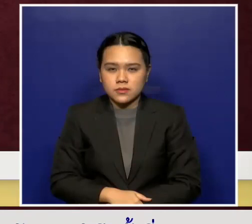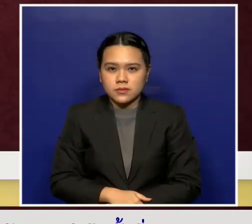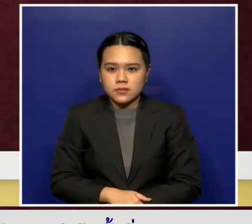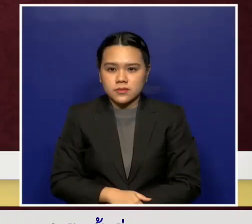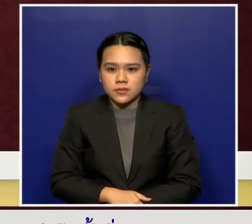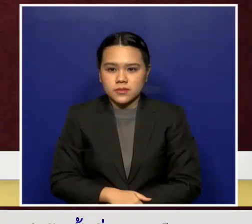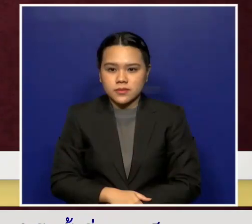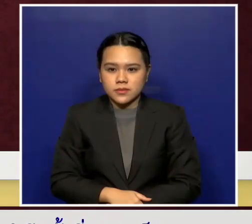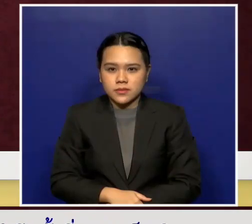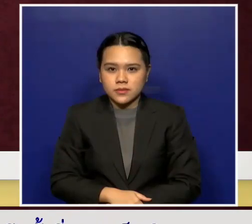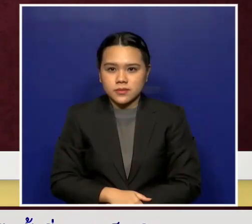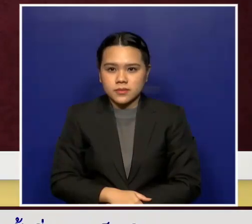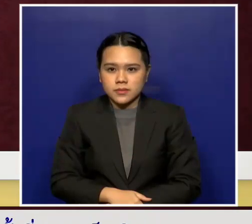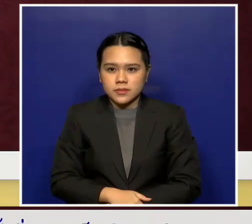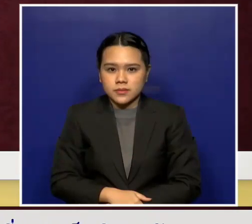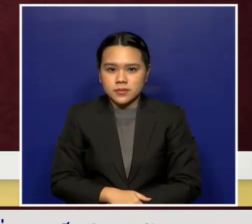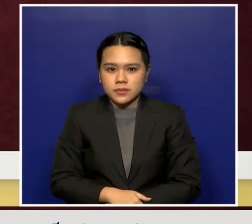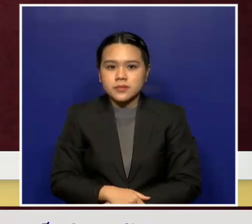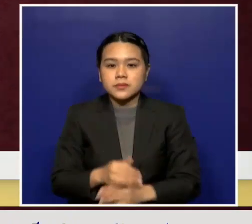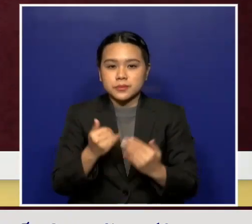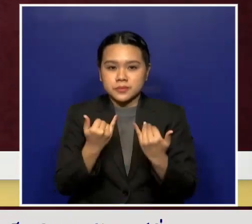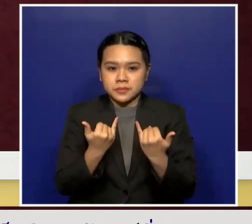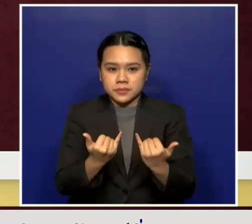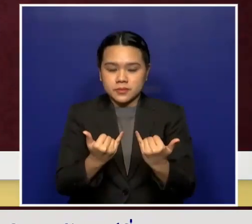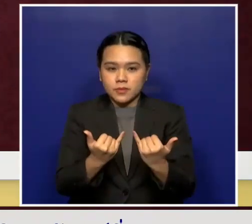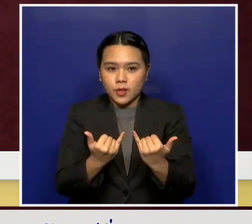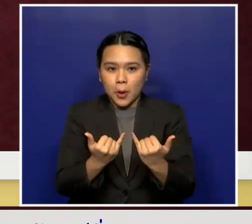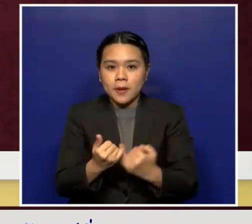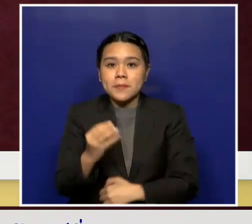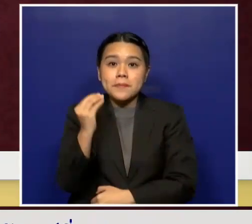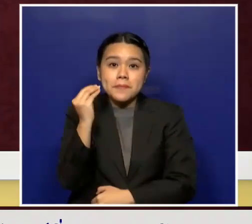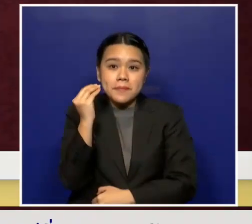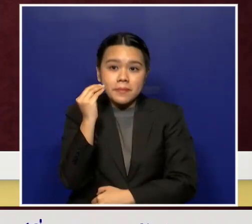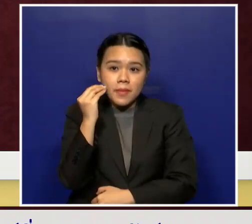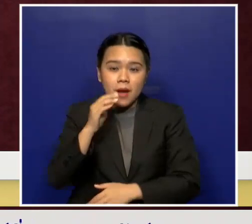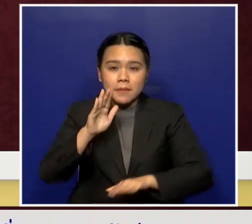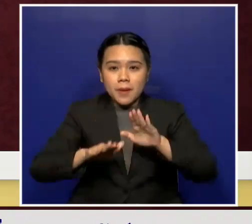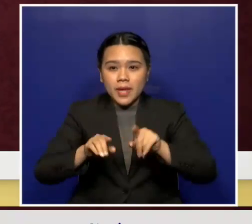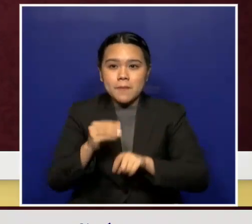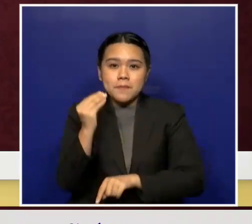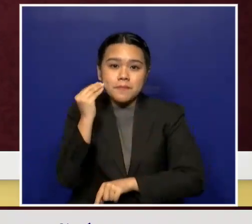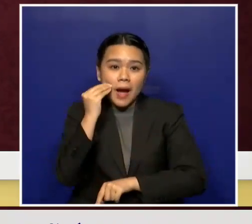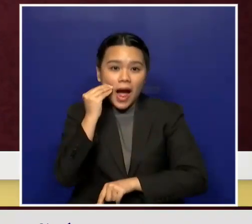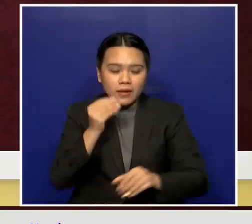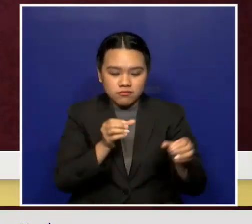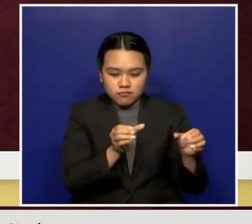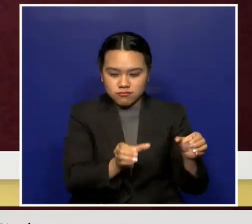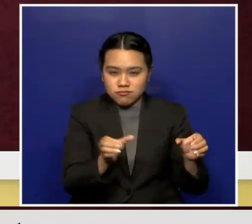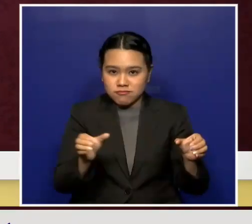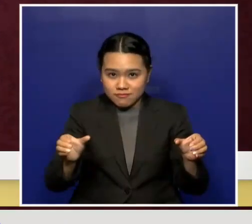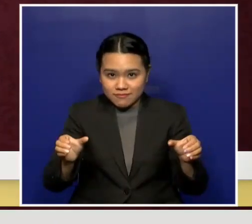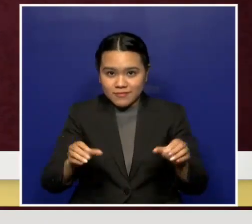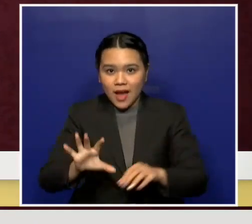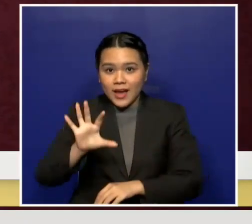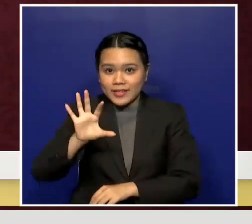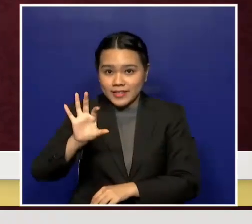นี่นะครับวันนี้เสาบ้านนะครับ9ต้นเนี้ยเสื่อมสุดหมดเอาต้นที่1ที่ผมบอกเอาละผมจะข้